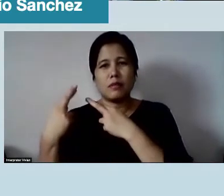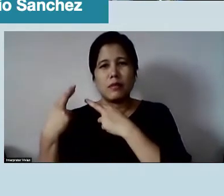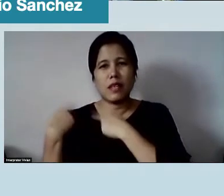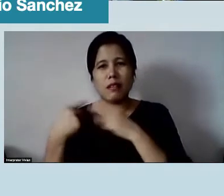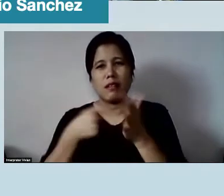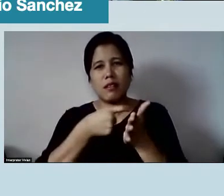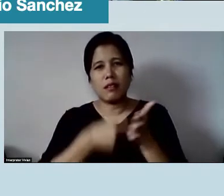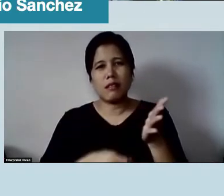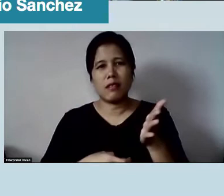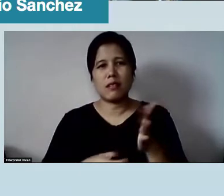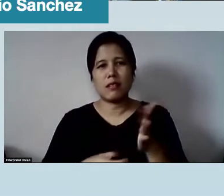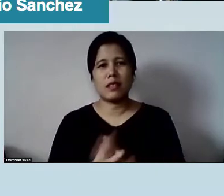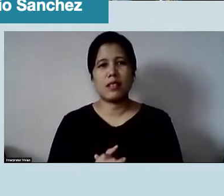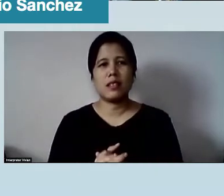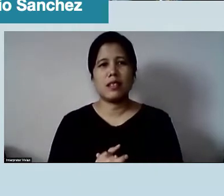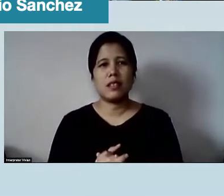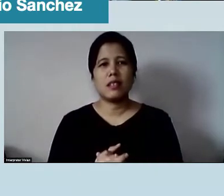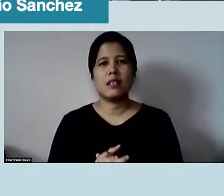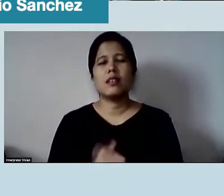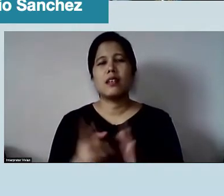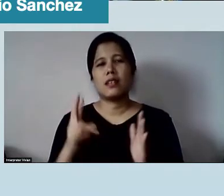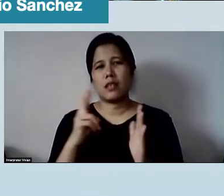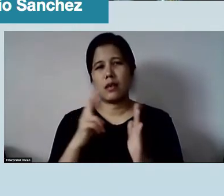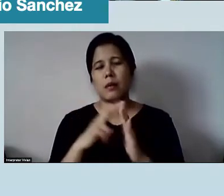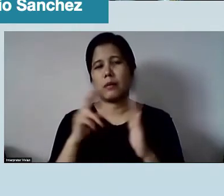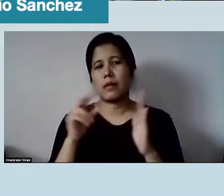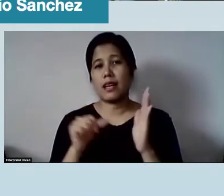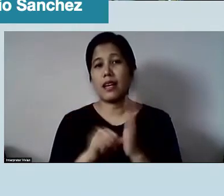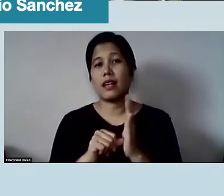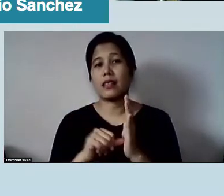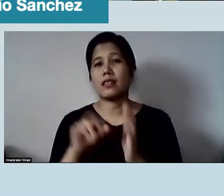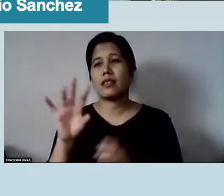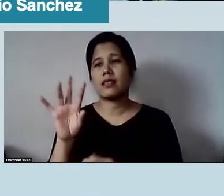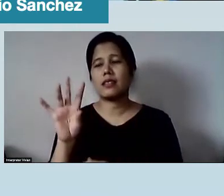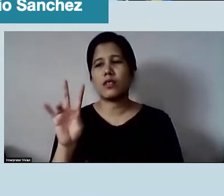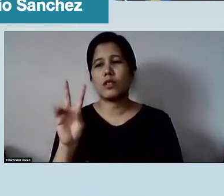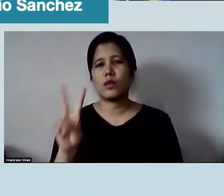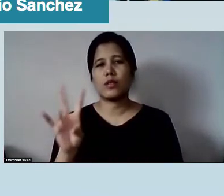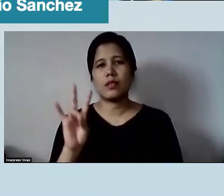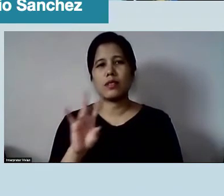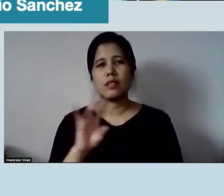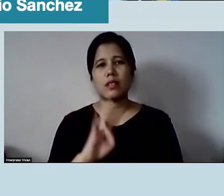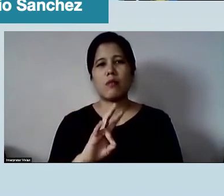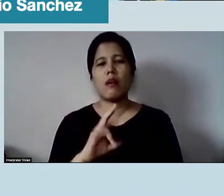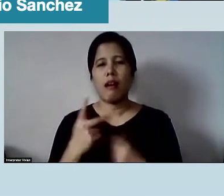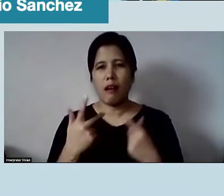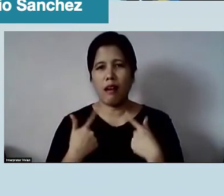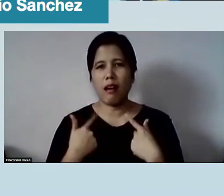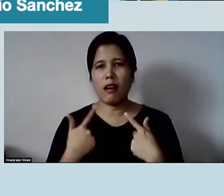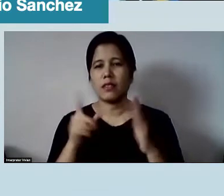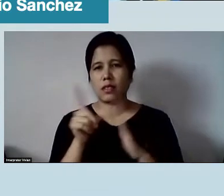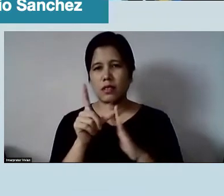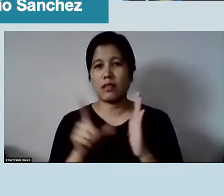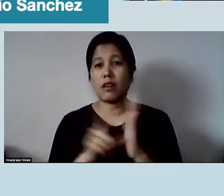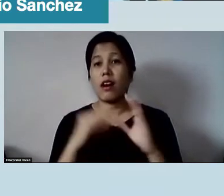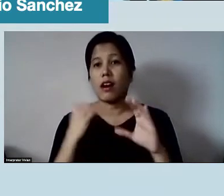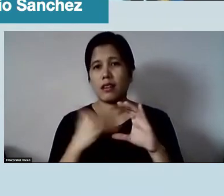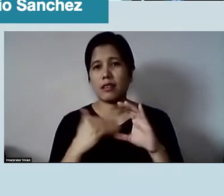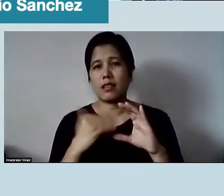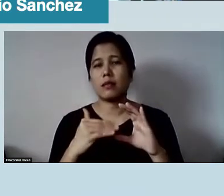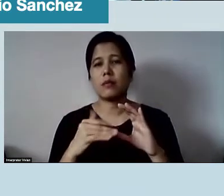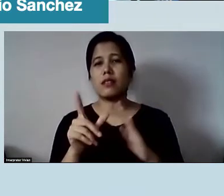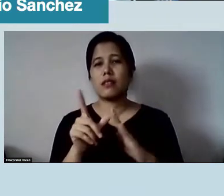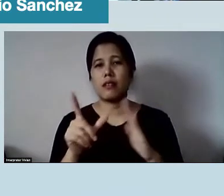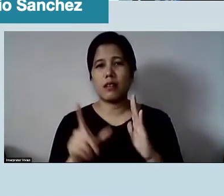for under Republic 7277 kasi mayroon po tayong provision doon ng accessibility. Di